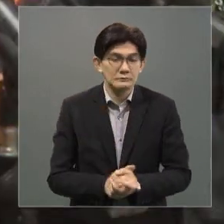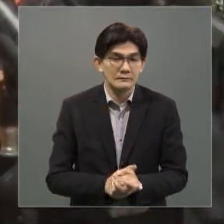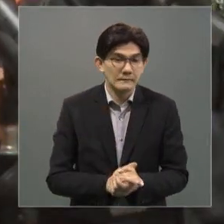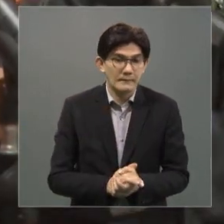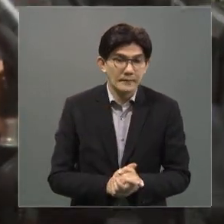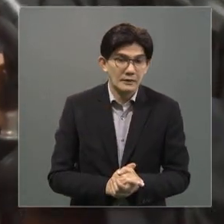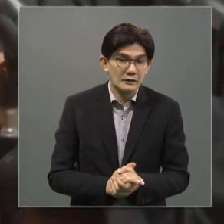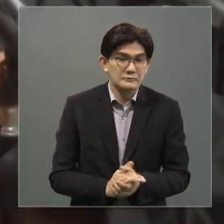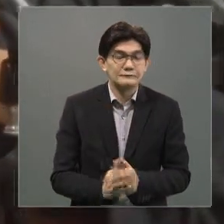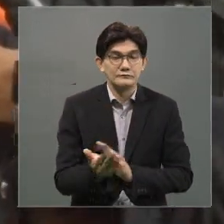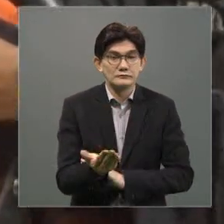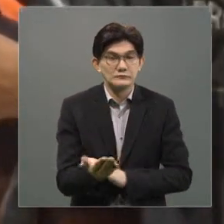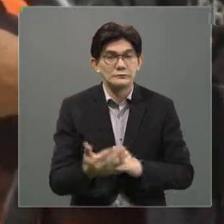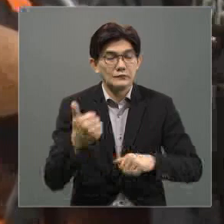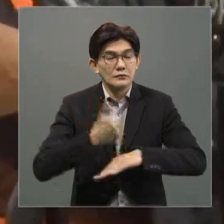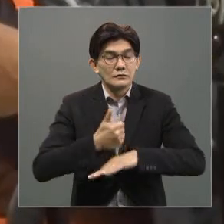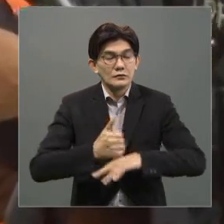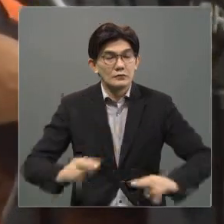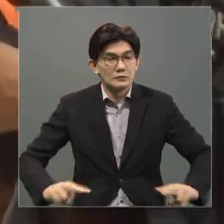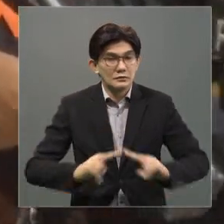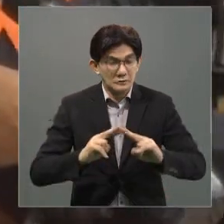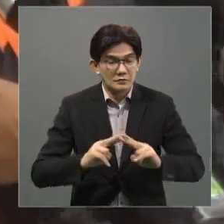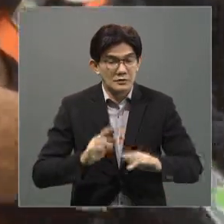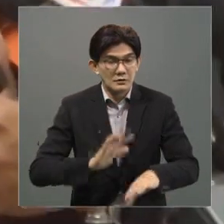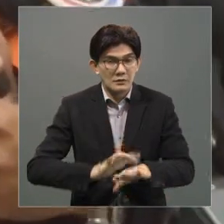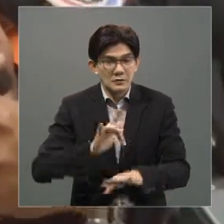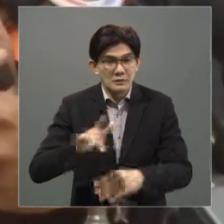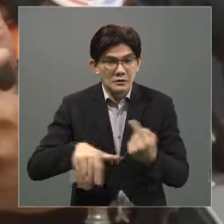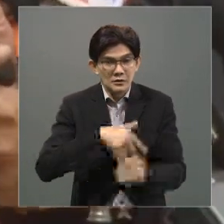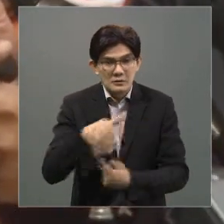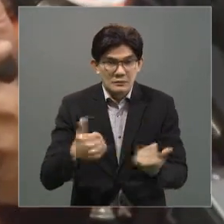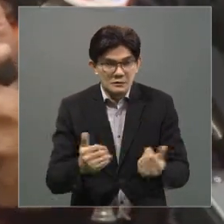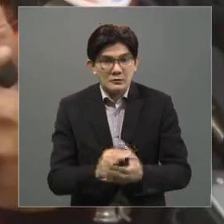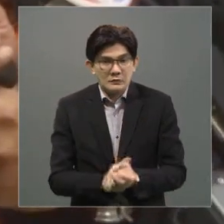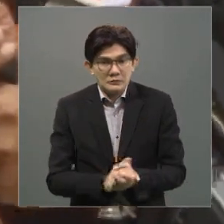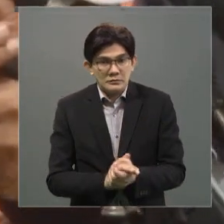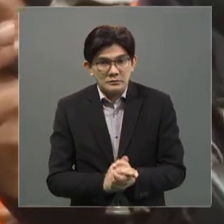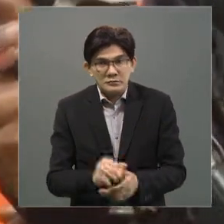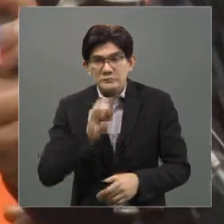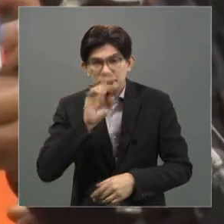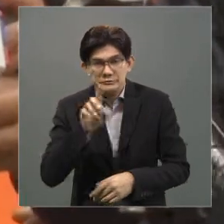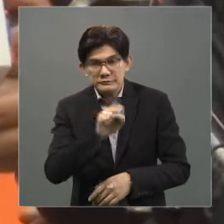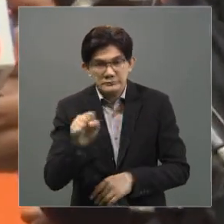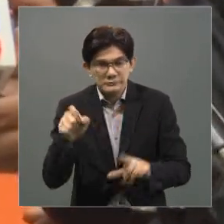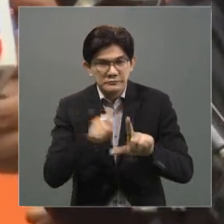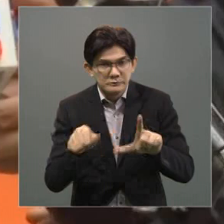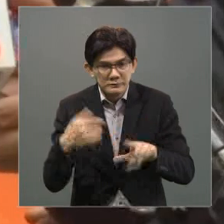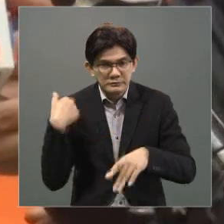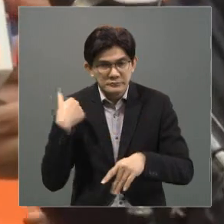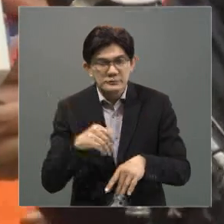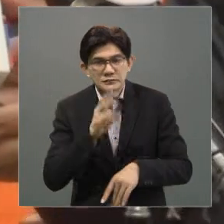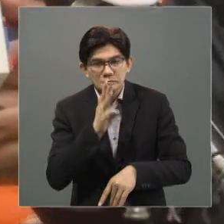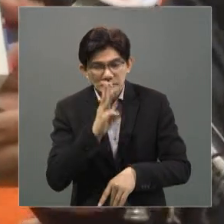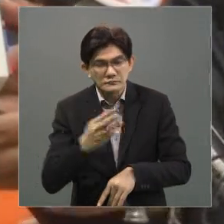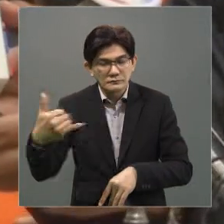ด้านพลตำรวจเอกพัชรวาทวงสุวรรณรัฐมนตรีว่าการกระทรวงทรัพยากรธรรมชาติและสิ่งแวดล้อมพูดถึงกรณีที่ส.ส.พรรคก้าวไกลตำหนิ